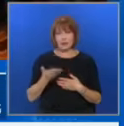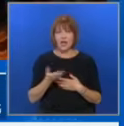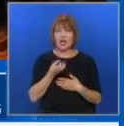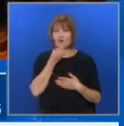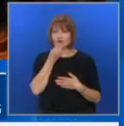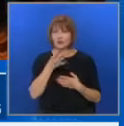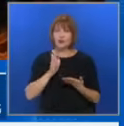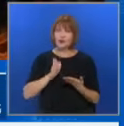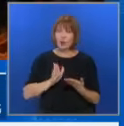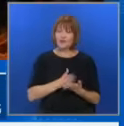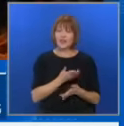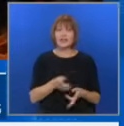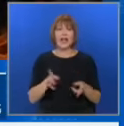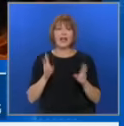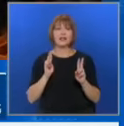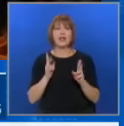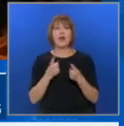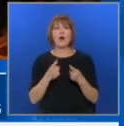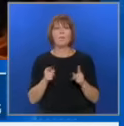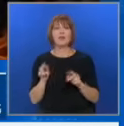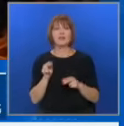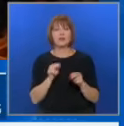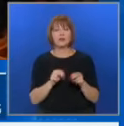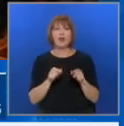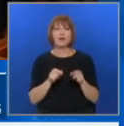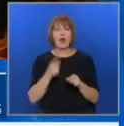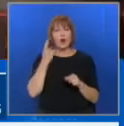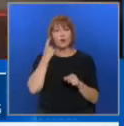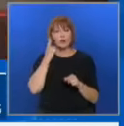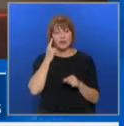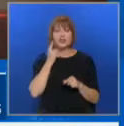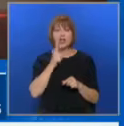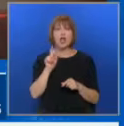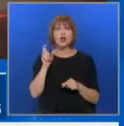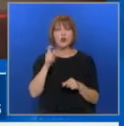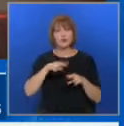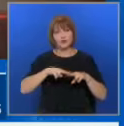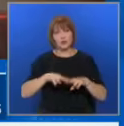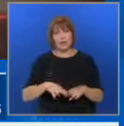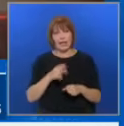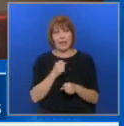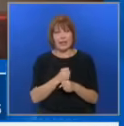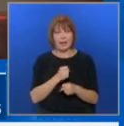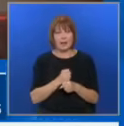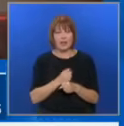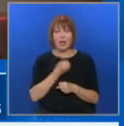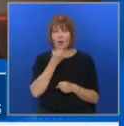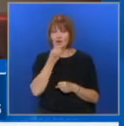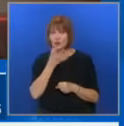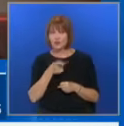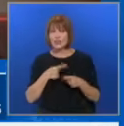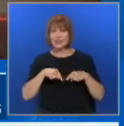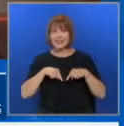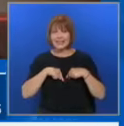че отхвърли решението на управителния съвет на БНБ, това означава, че господин Гюров ще остане на поста си. В случай обаче, че